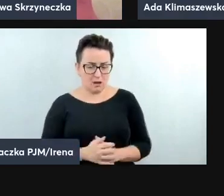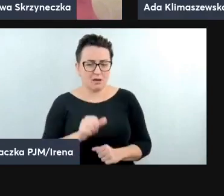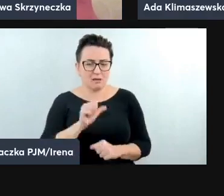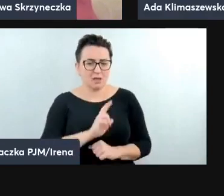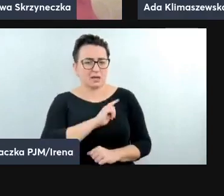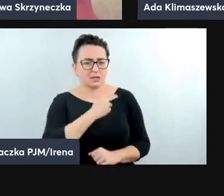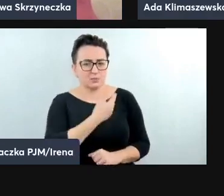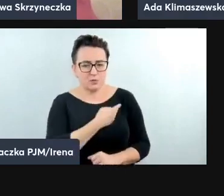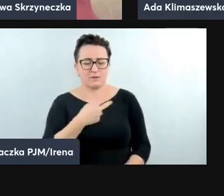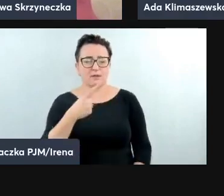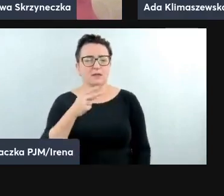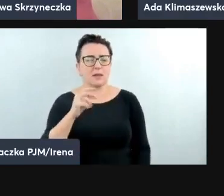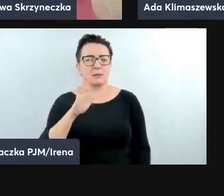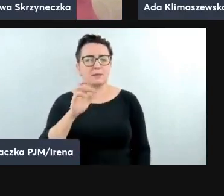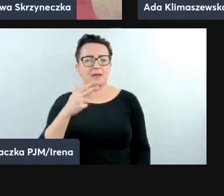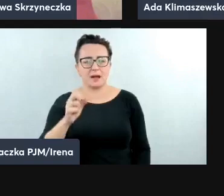tematu bardzo.